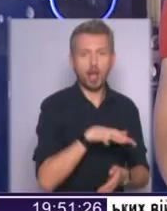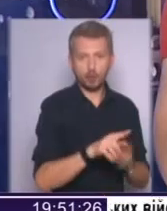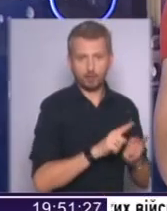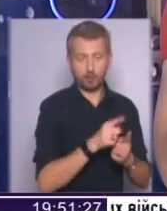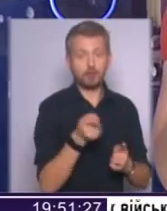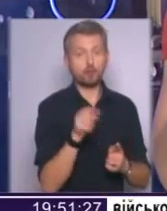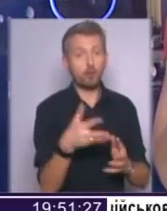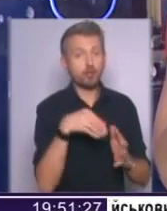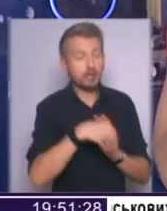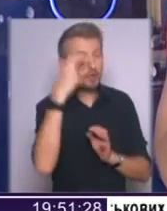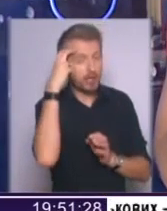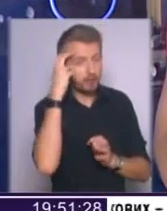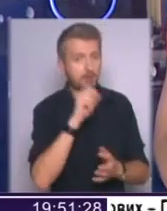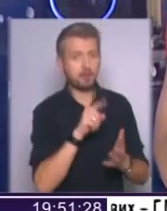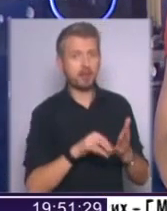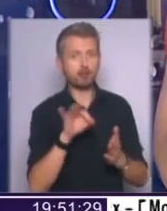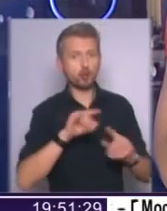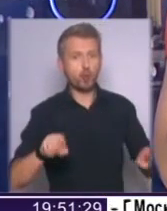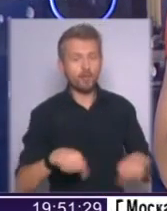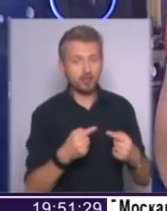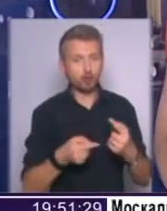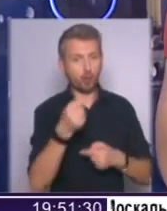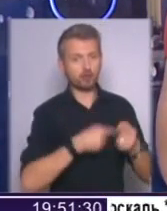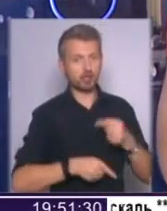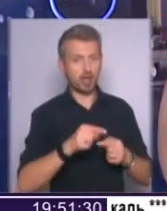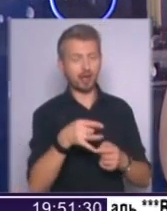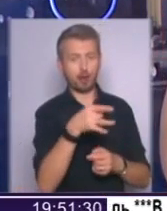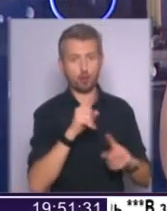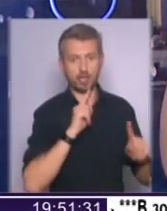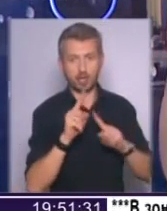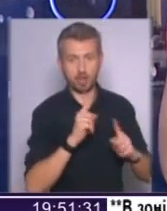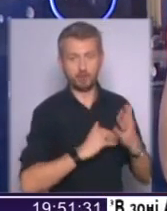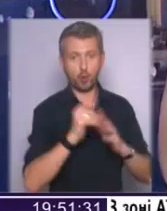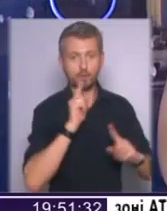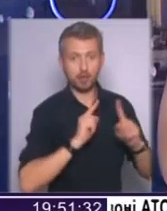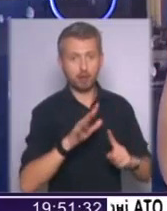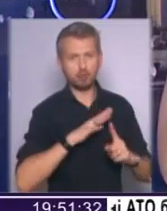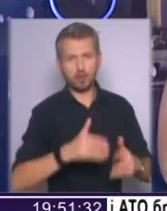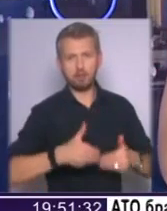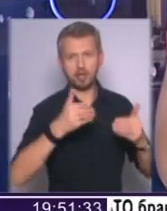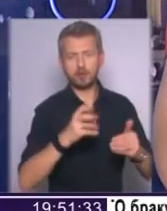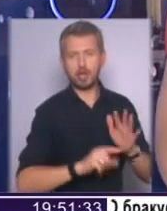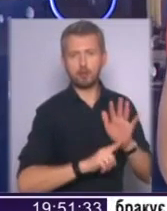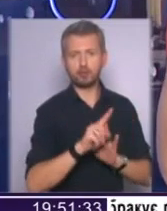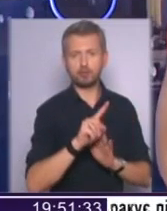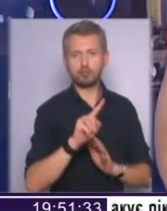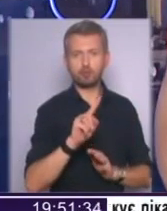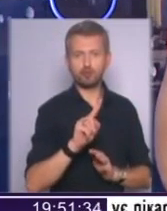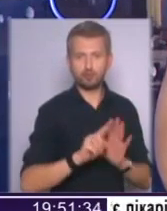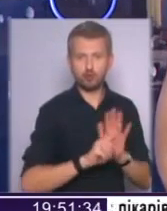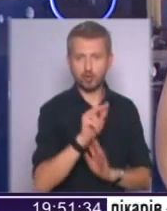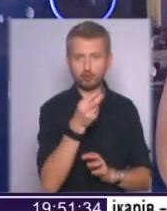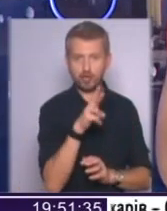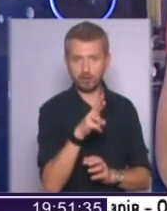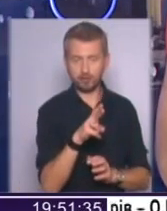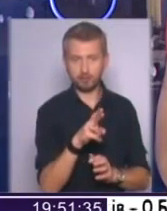Києві, до речі. Питання щодо відродження районних рад. Воно Верховну Раду було перенесено на початок червня, від сьогодні,